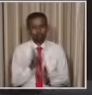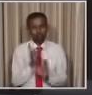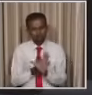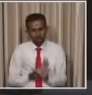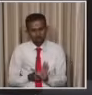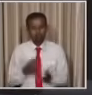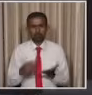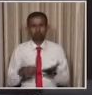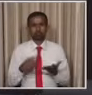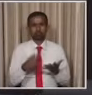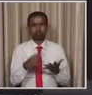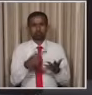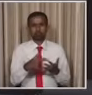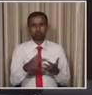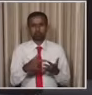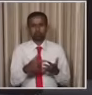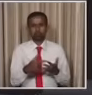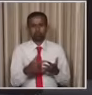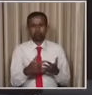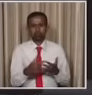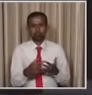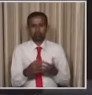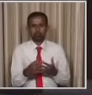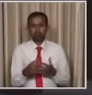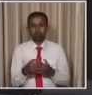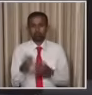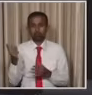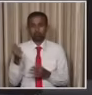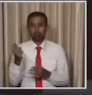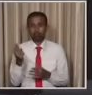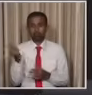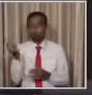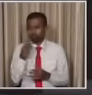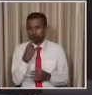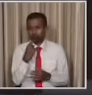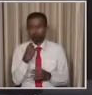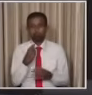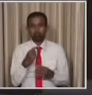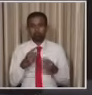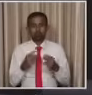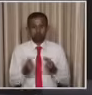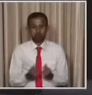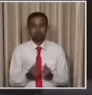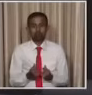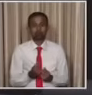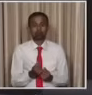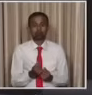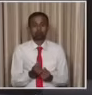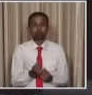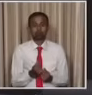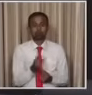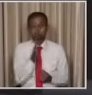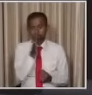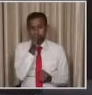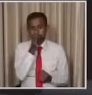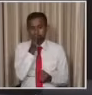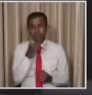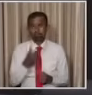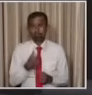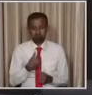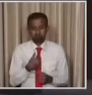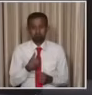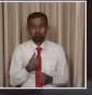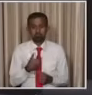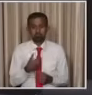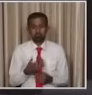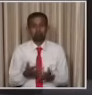දෙයකම මොන හරි කවුරු හරි ගිනි ගෙඩියක් දුන්නොත් ඒක කරේ තියාගෙන මීටර් 100 දුවන්න අපේ අය හරිම